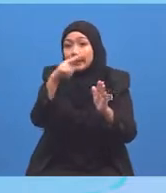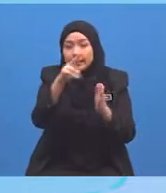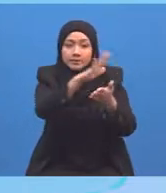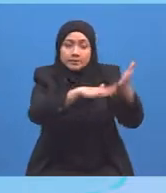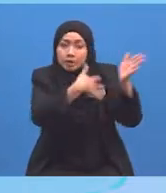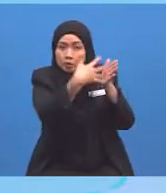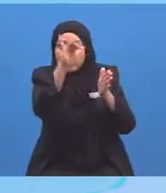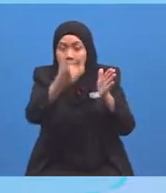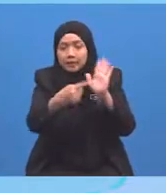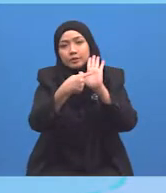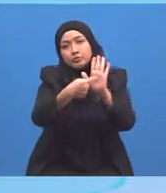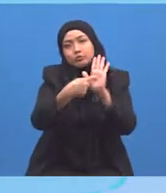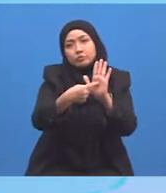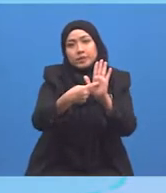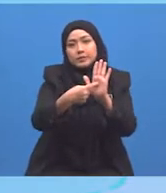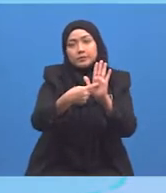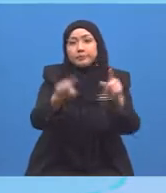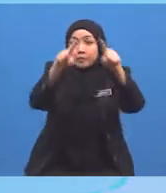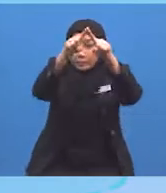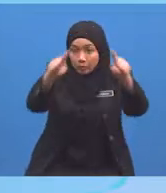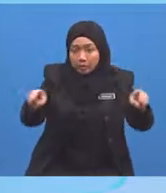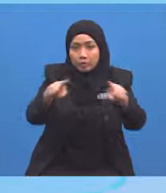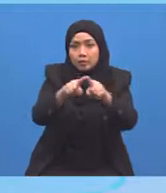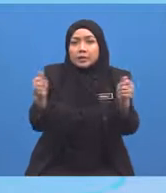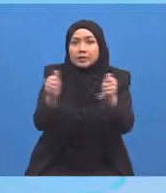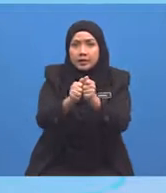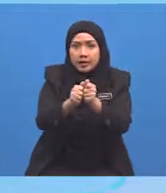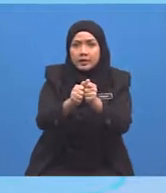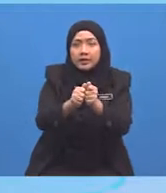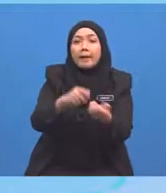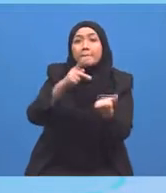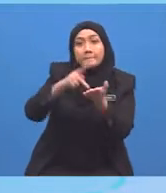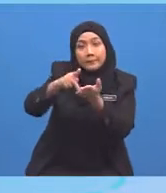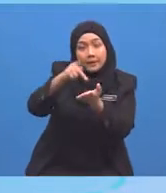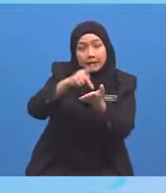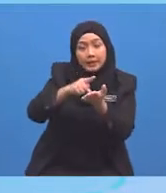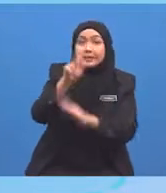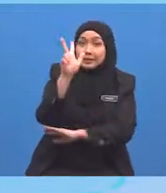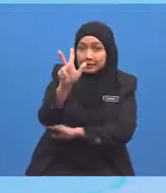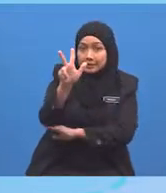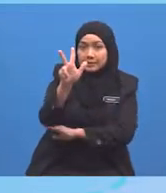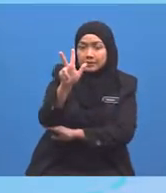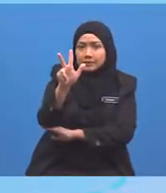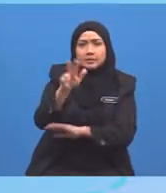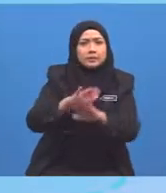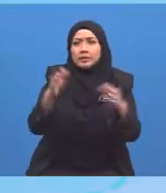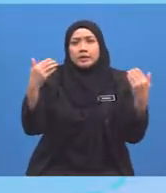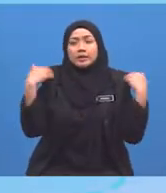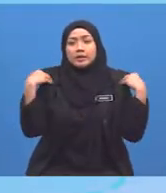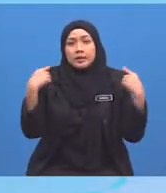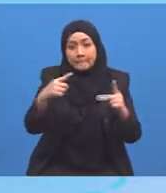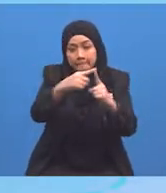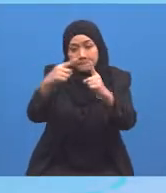Bilangan pepenjuru berubah berdasarkan bilangan sisi poligon tersebut.